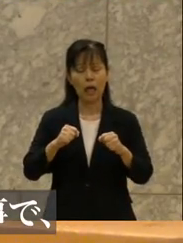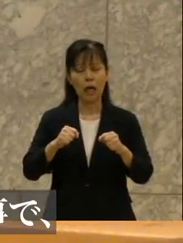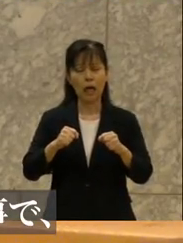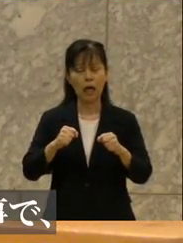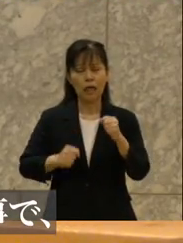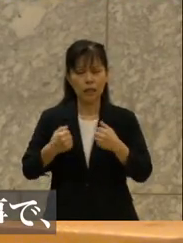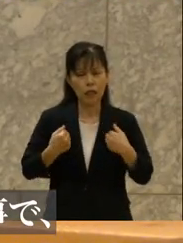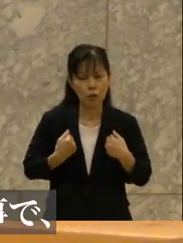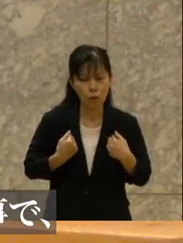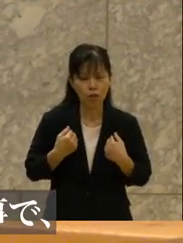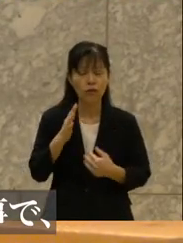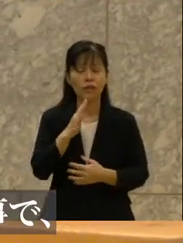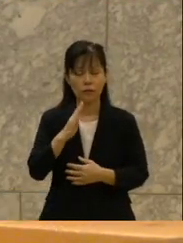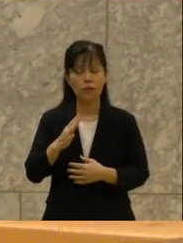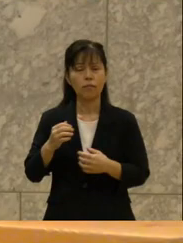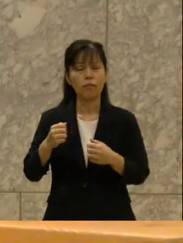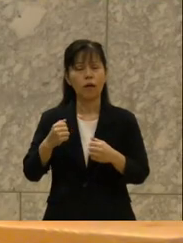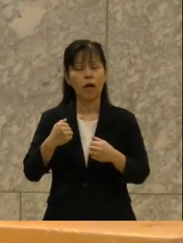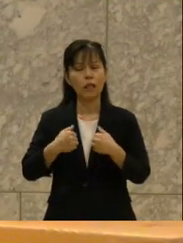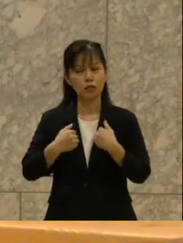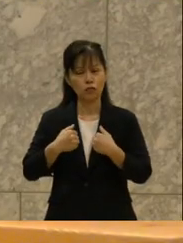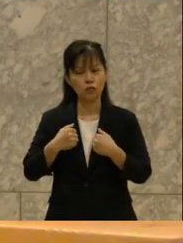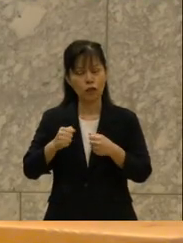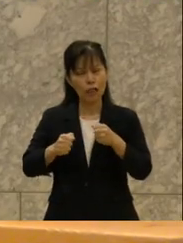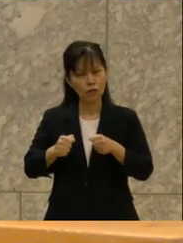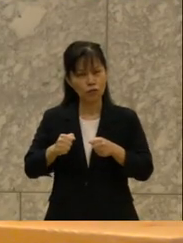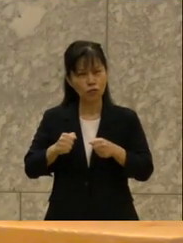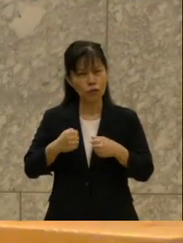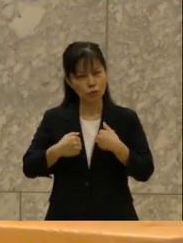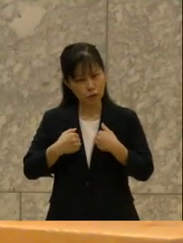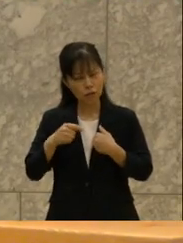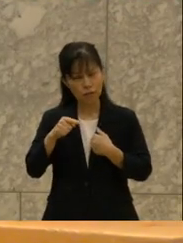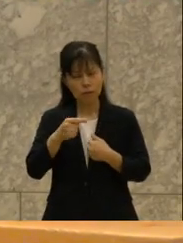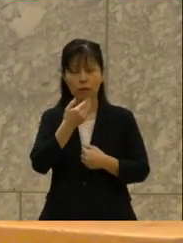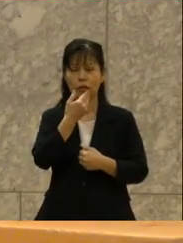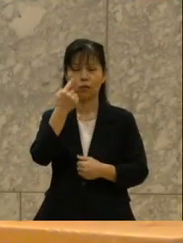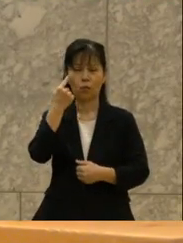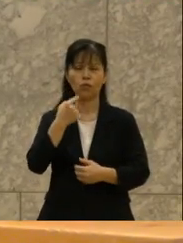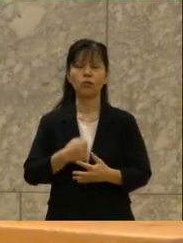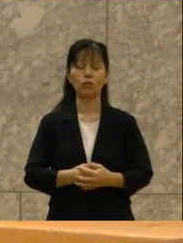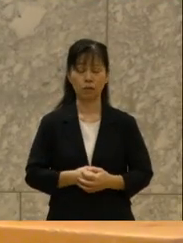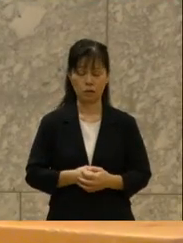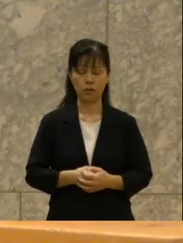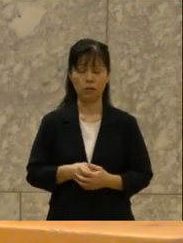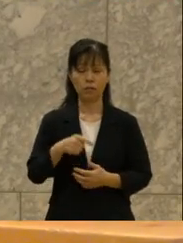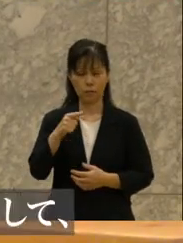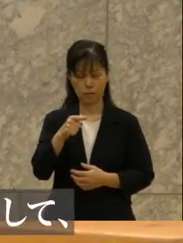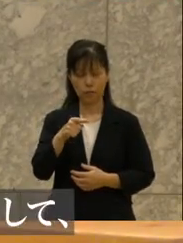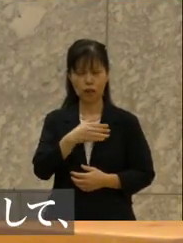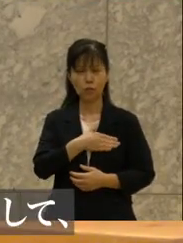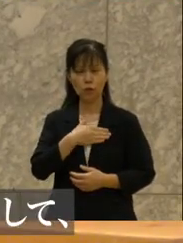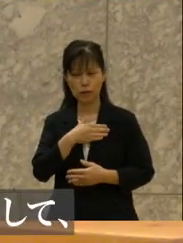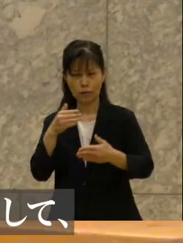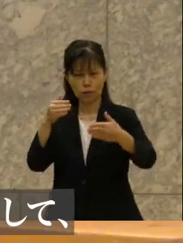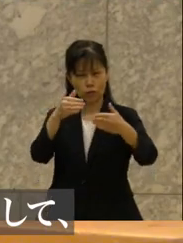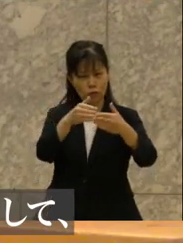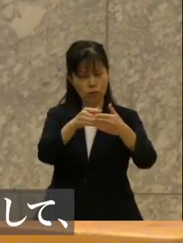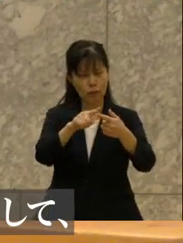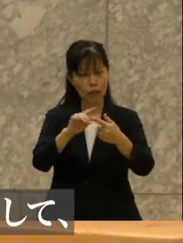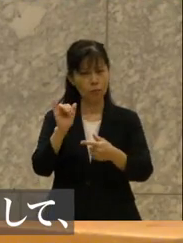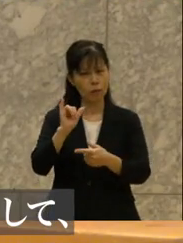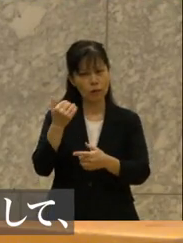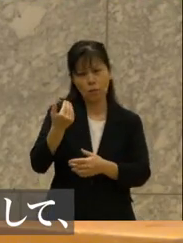いっていう気持ちが一番大事でそこまではやっぱりそこの境地に至るまでアブダペストまでは